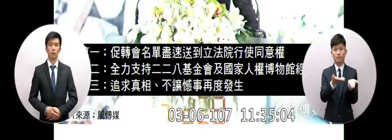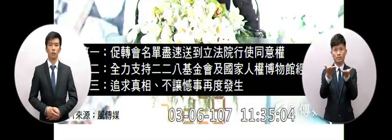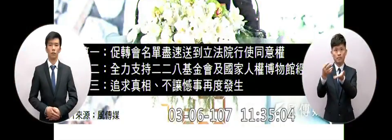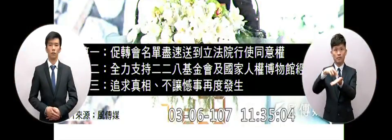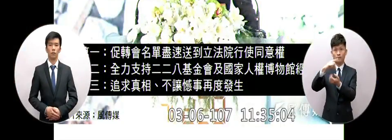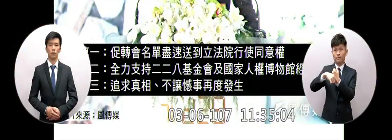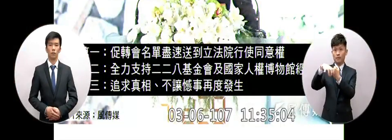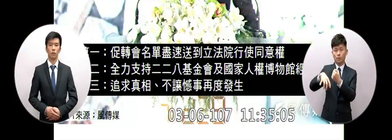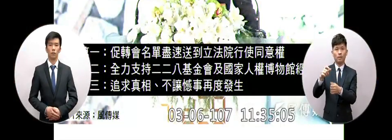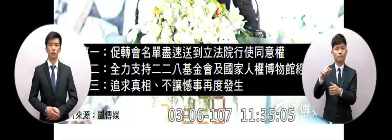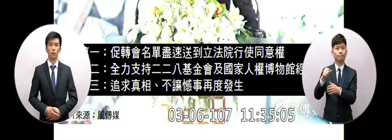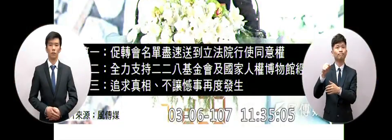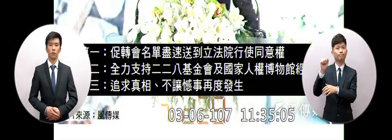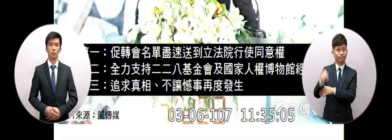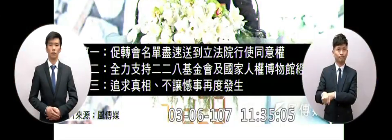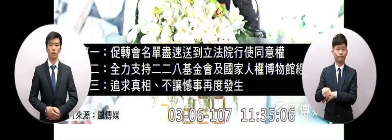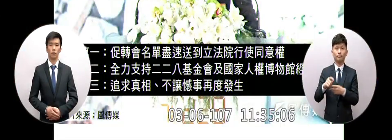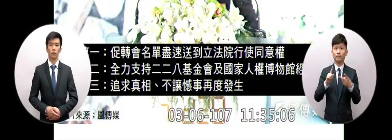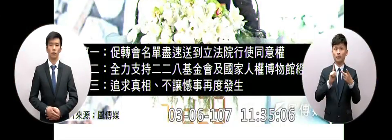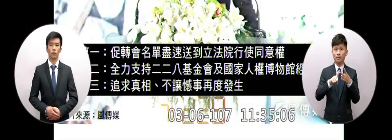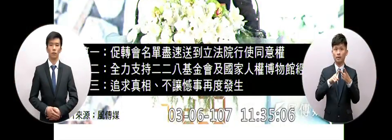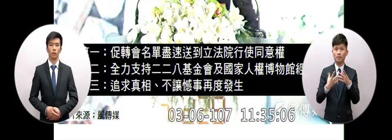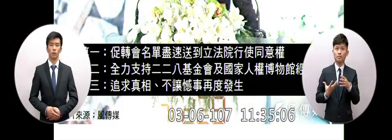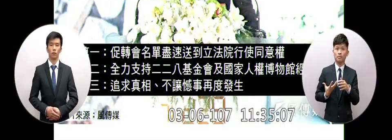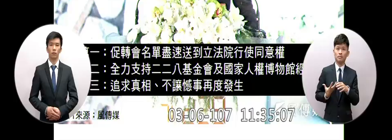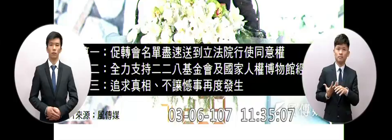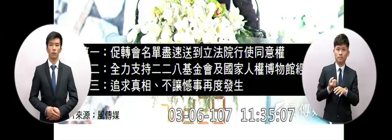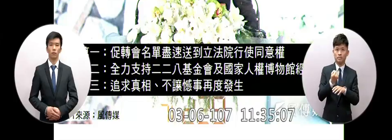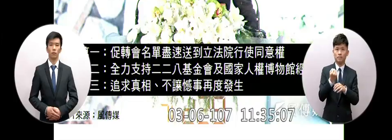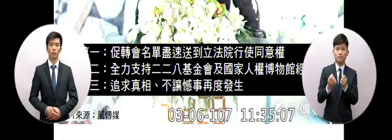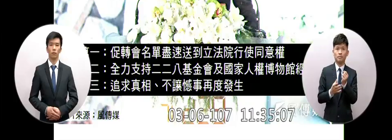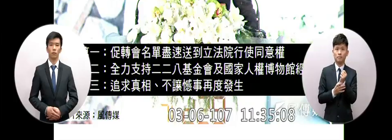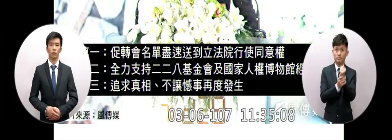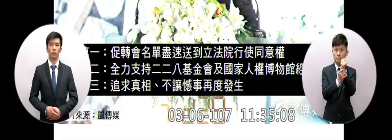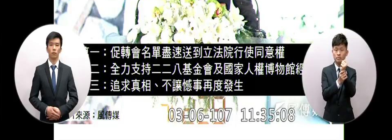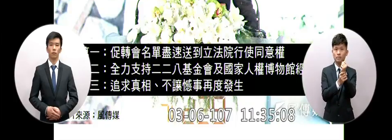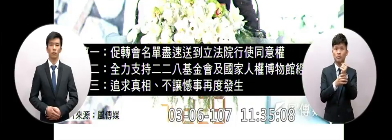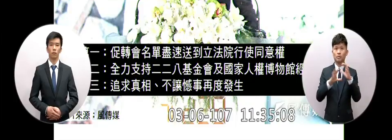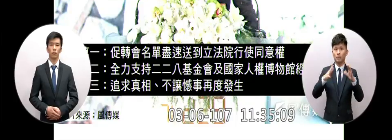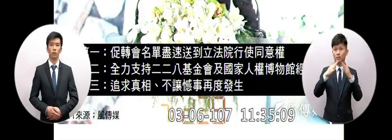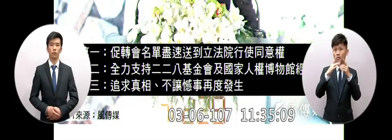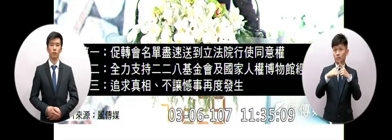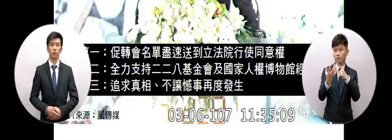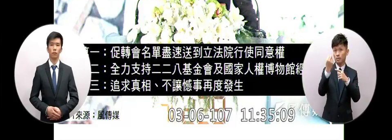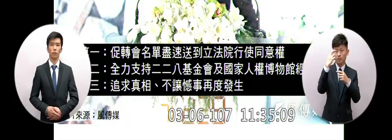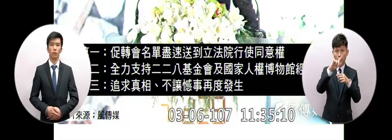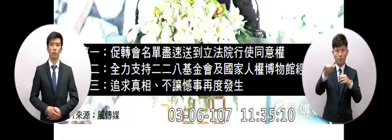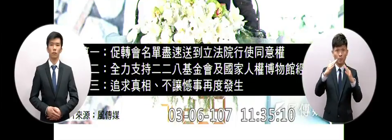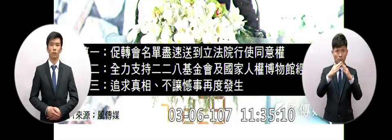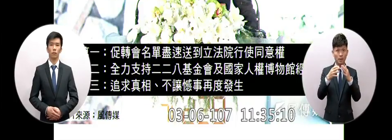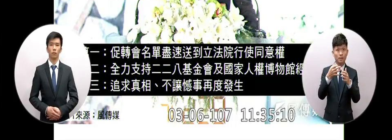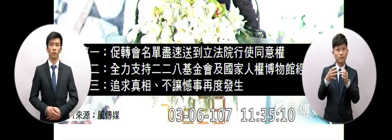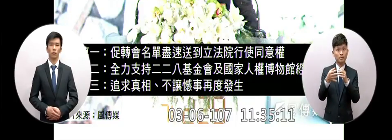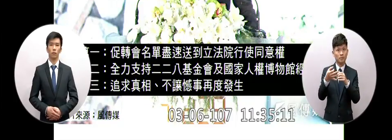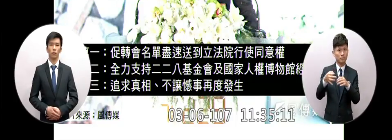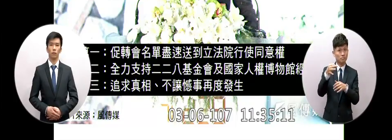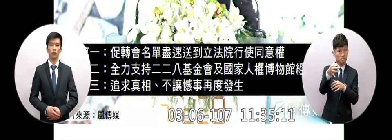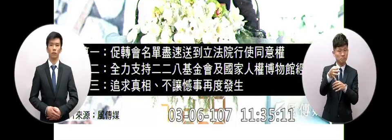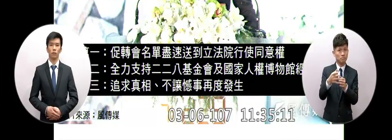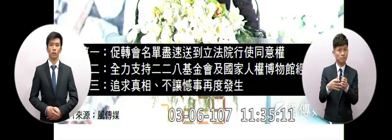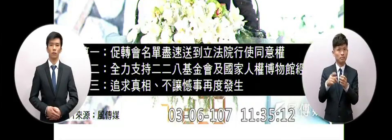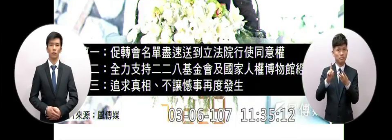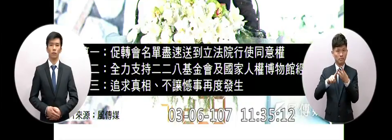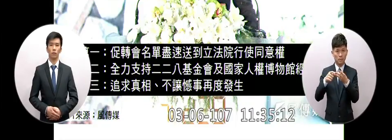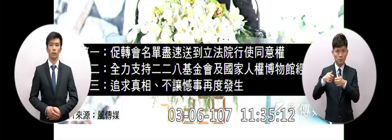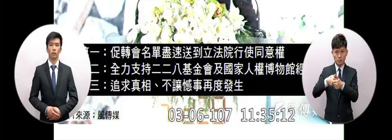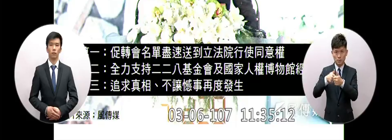院行使同意权。第二个呢，会全力支持228基金会跟国家人权博物馆的经费。第三个，会追求真相，那不